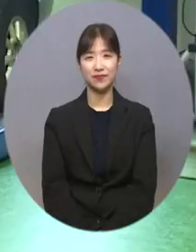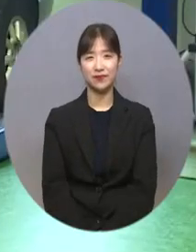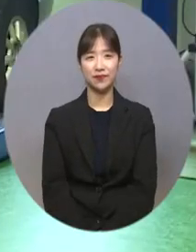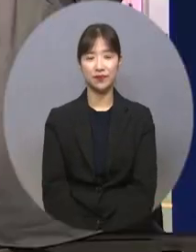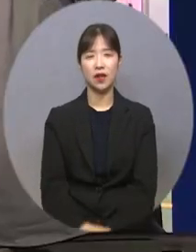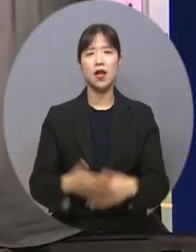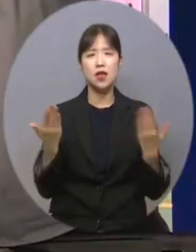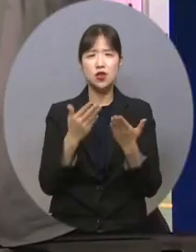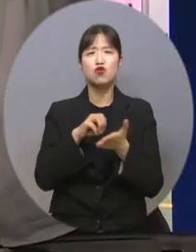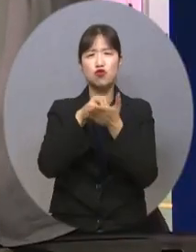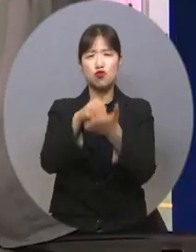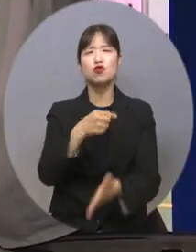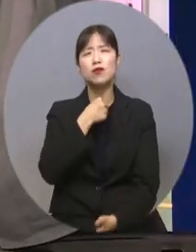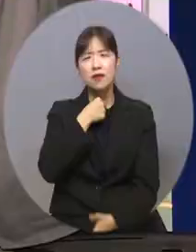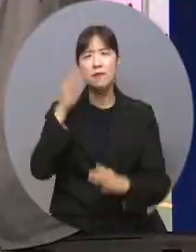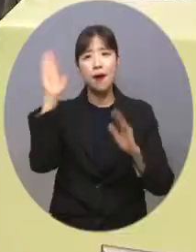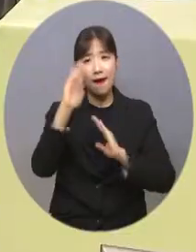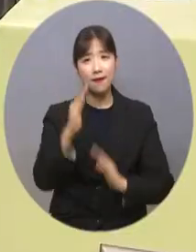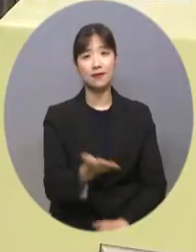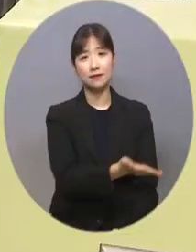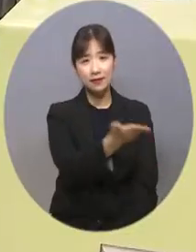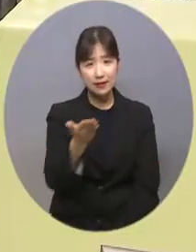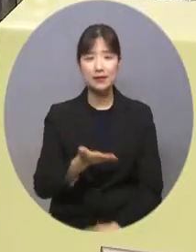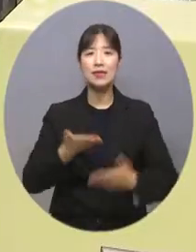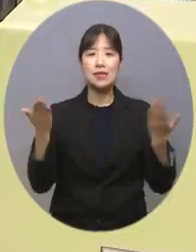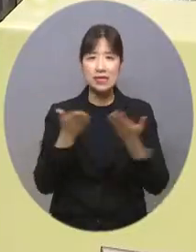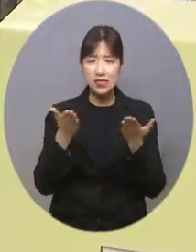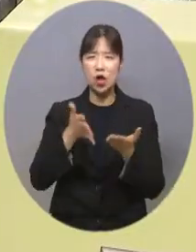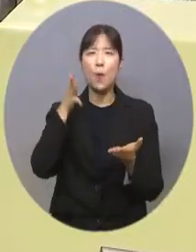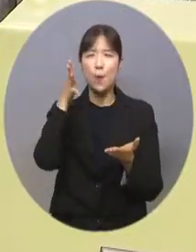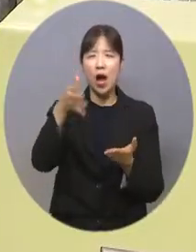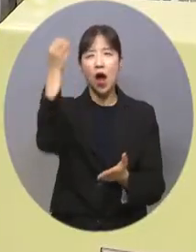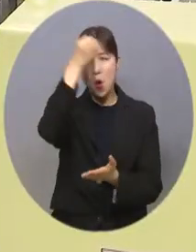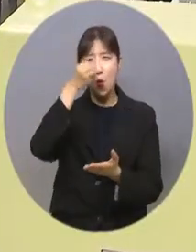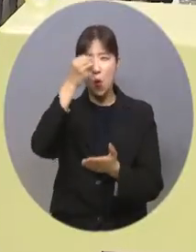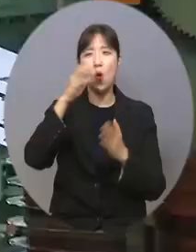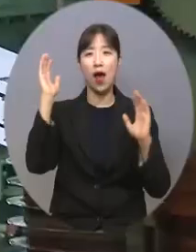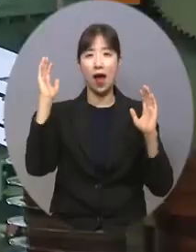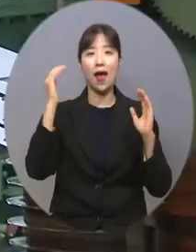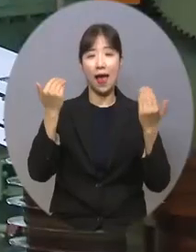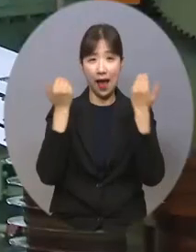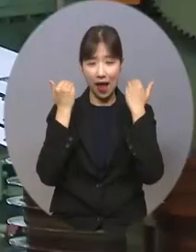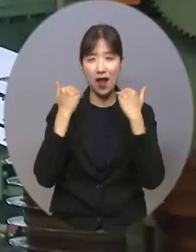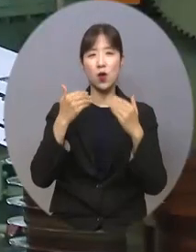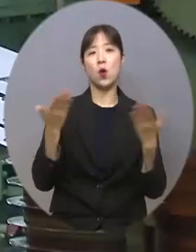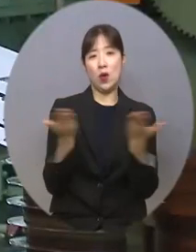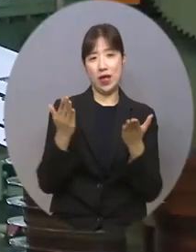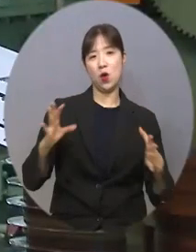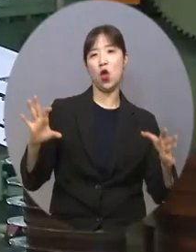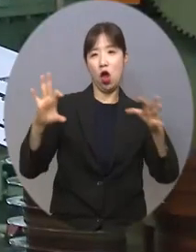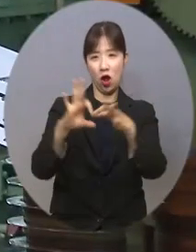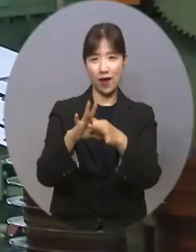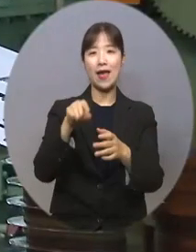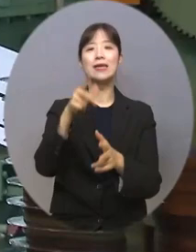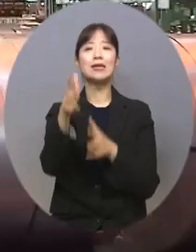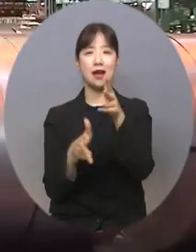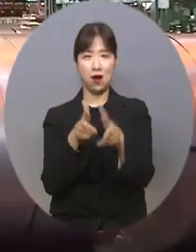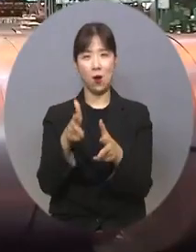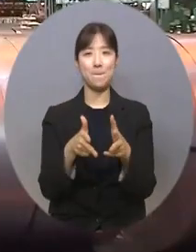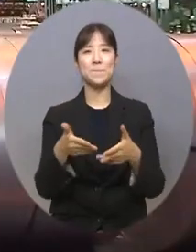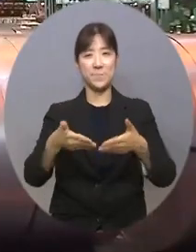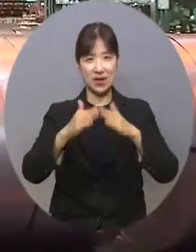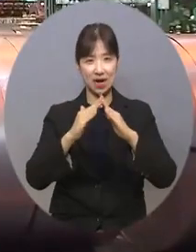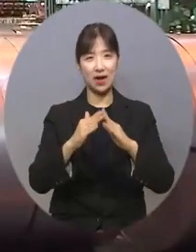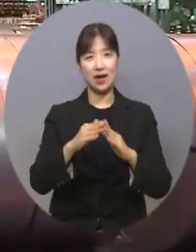교육부는 취업을 희망하는 학생들을 대상으로 직업계고 채용연계형 직무교육과정 지원사업을 신설해 다음